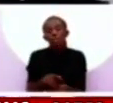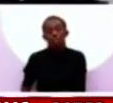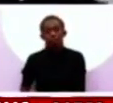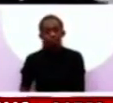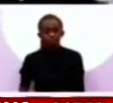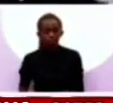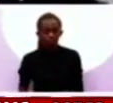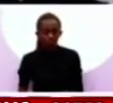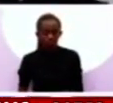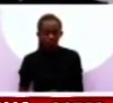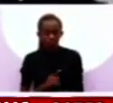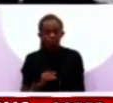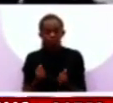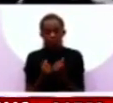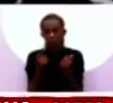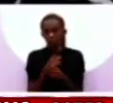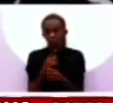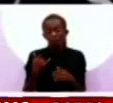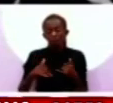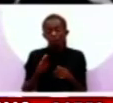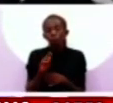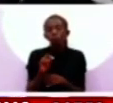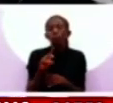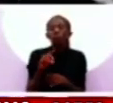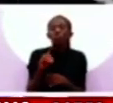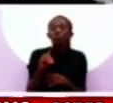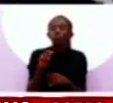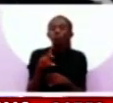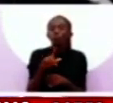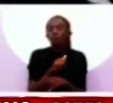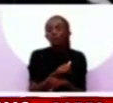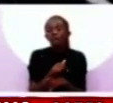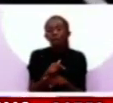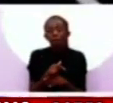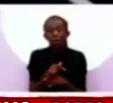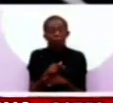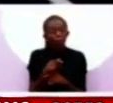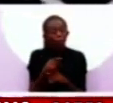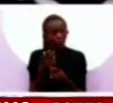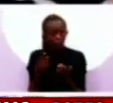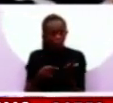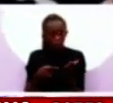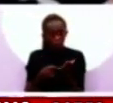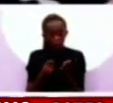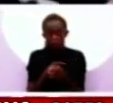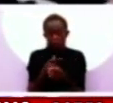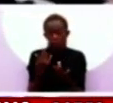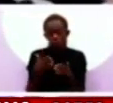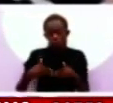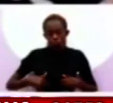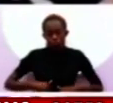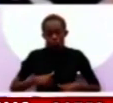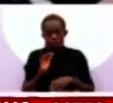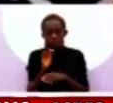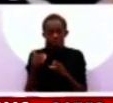shoka imany ika hapa katika uwanja wa but la polytechnic lakini sasa vijana wa eneo hili wanaa wi kwa vizi kua